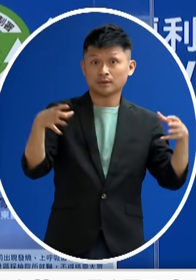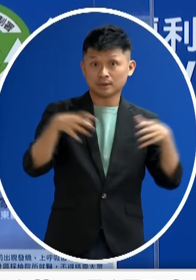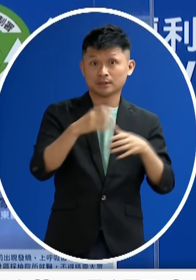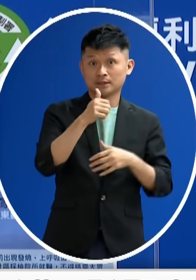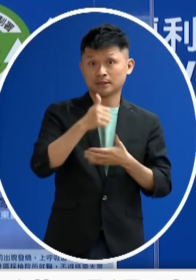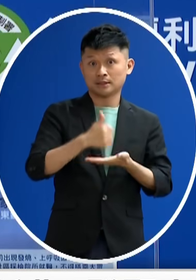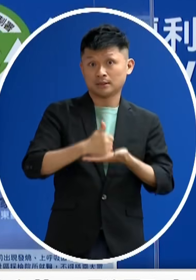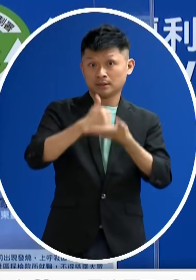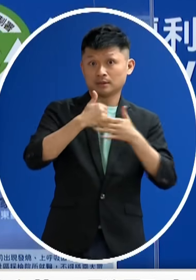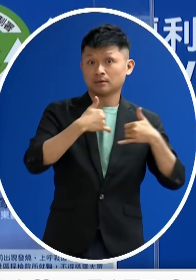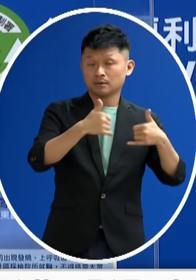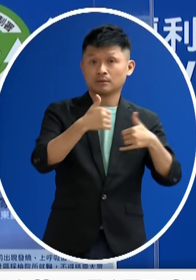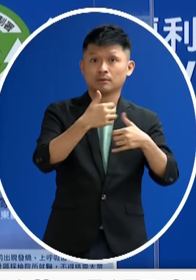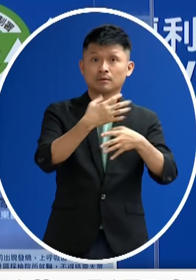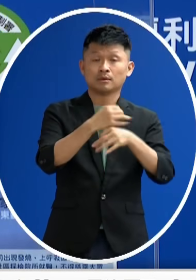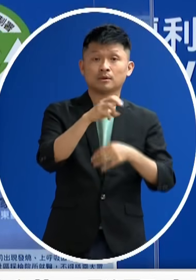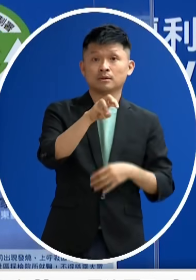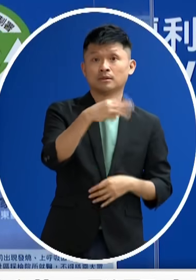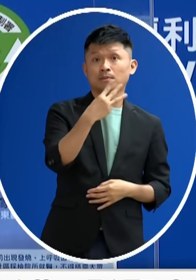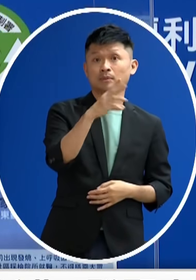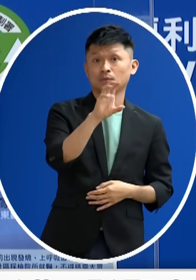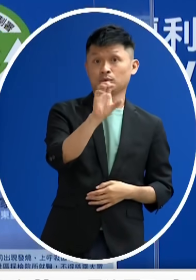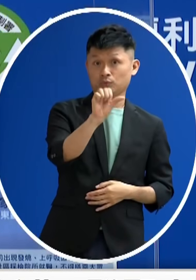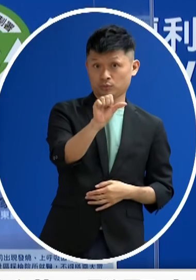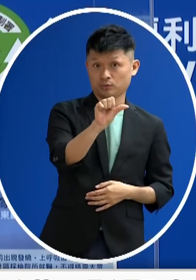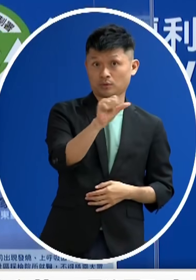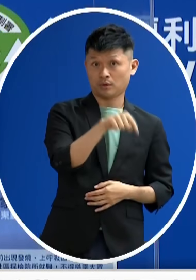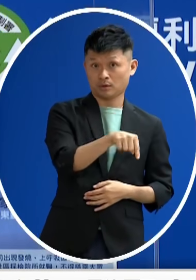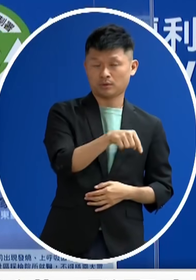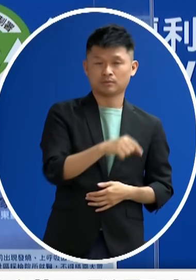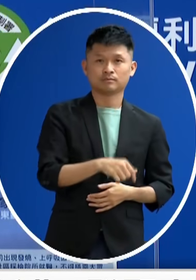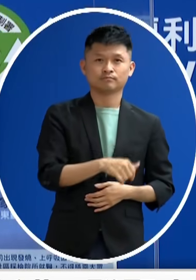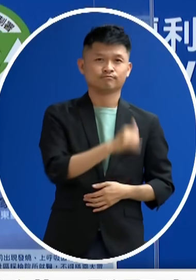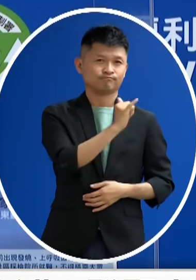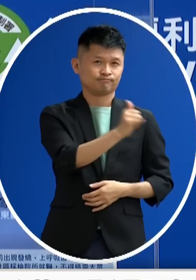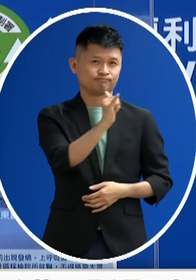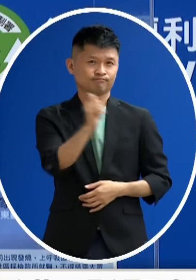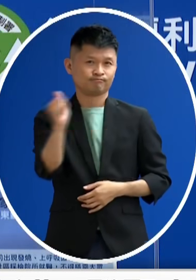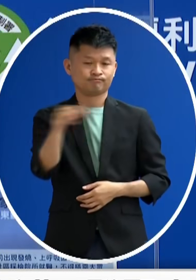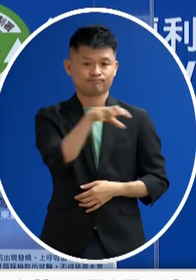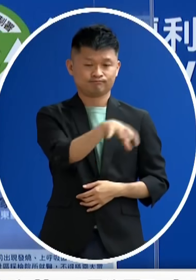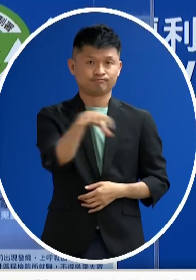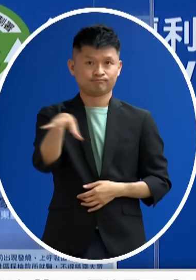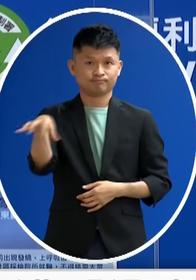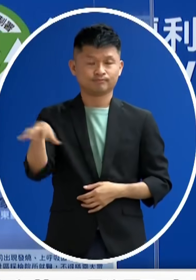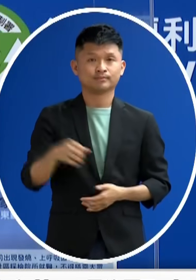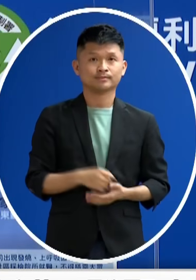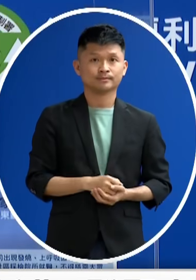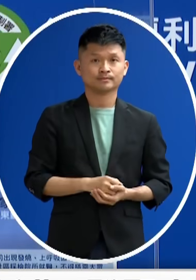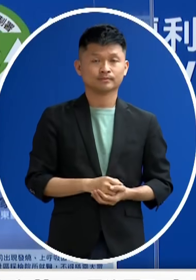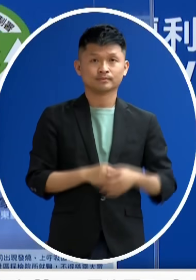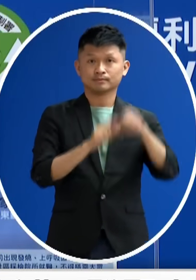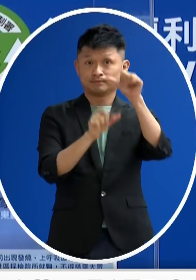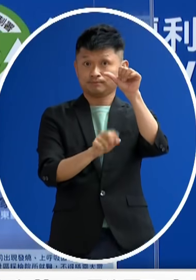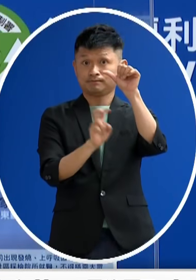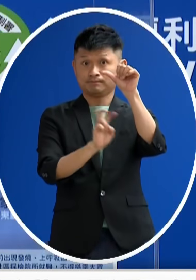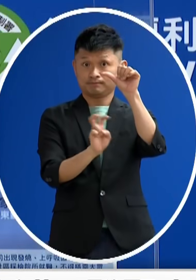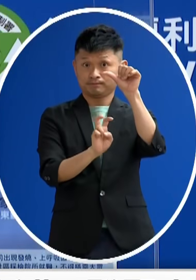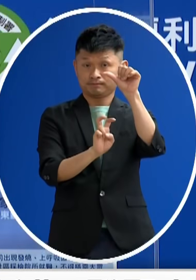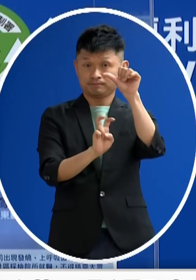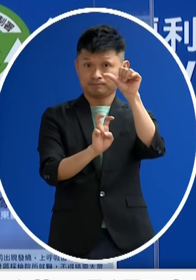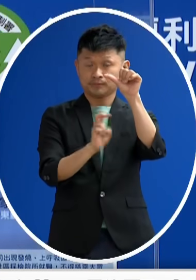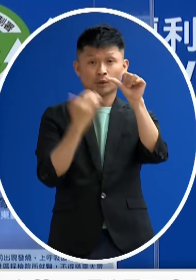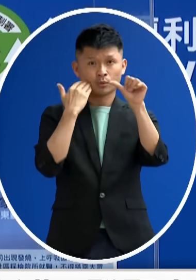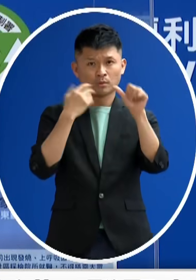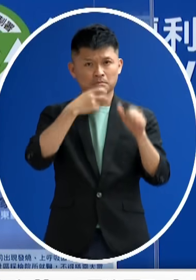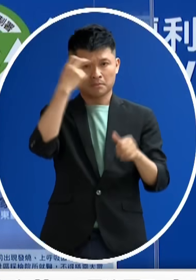路395号。那这案子都要在5月20日，如果有相